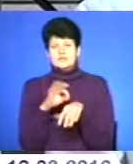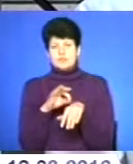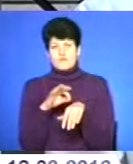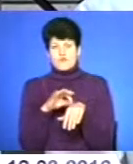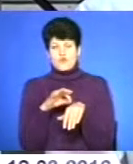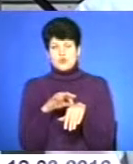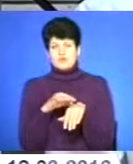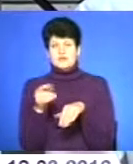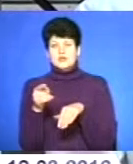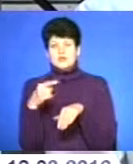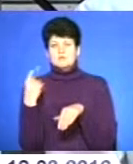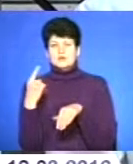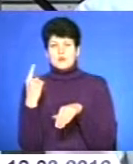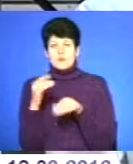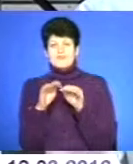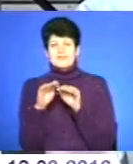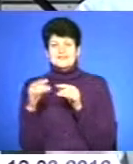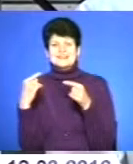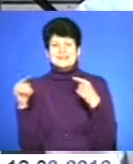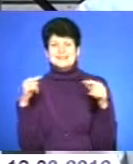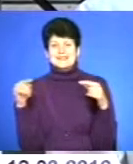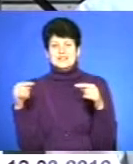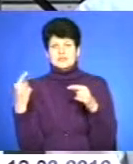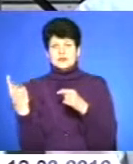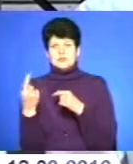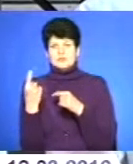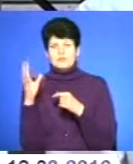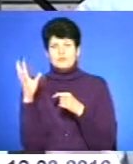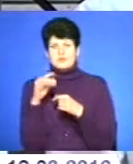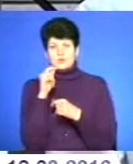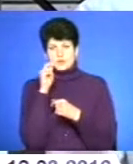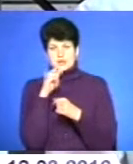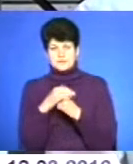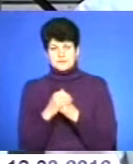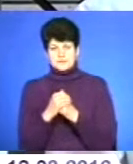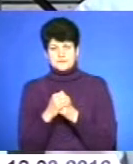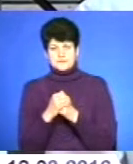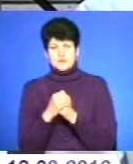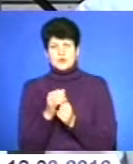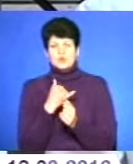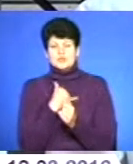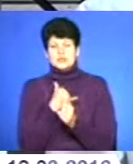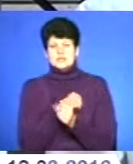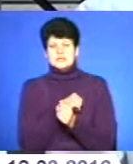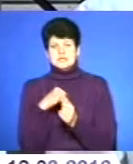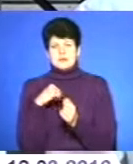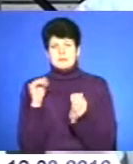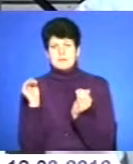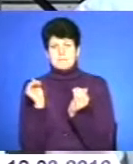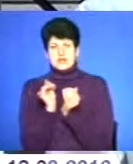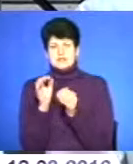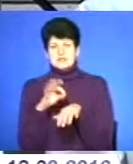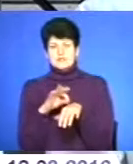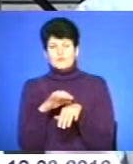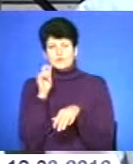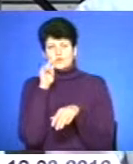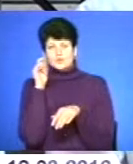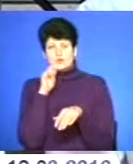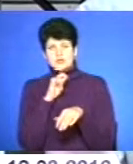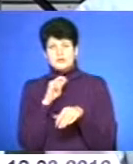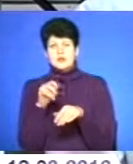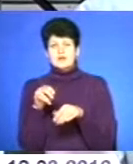в Тернопільській області, порівняно з іншими областями по всій Україні. Тобто у нас найменша захворюваність по Україні, в нашій